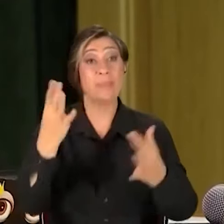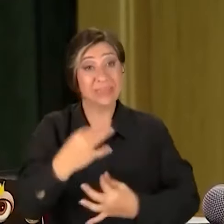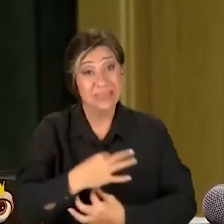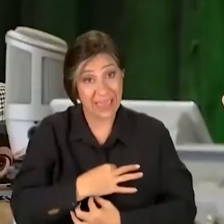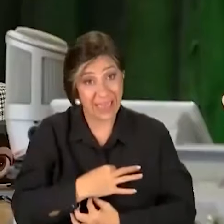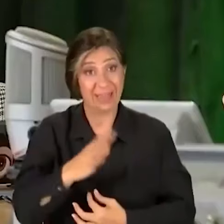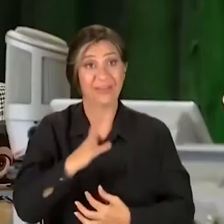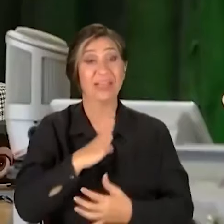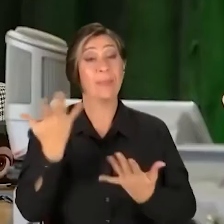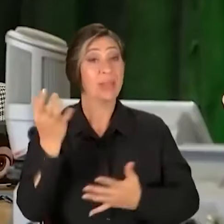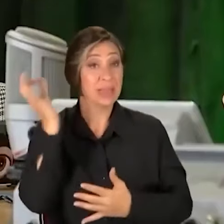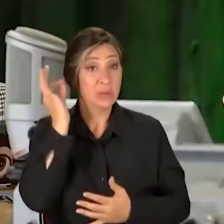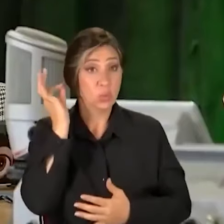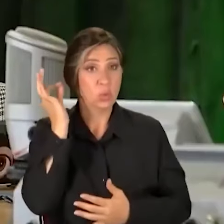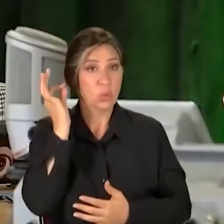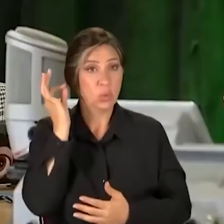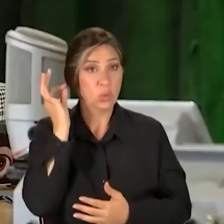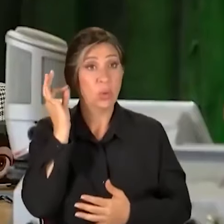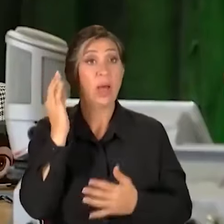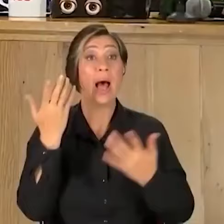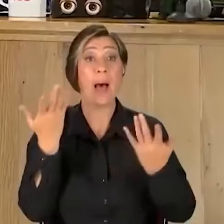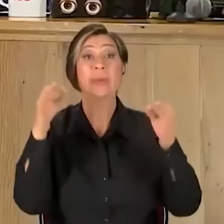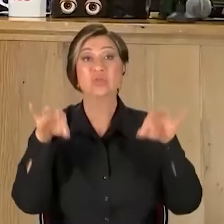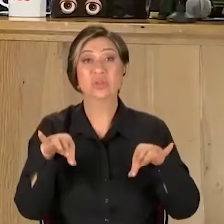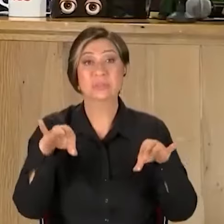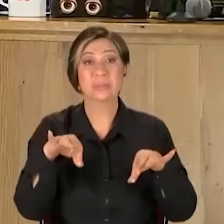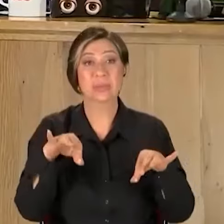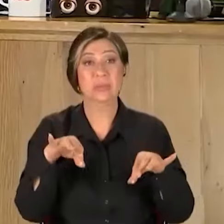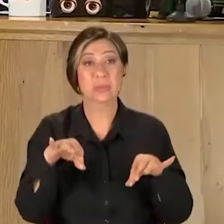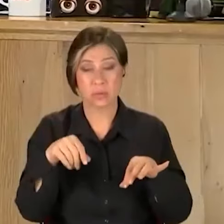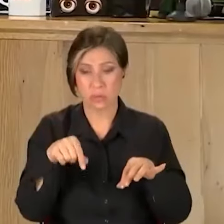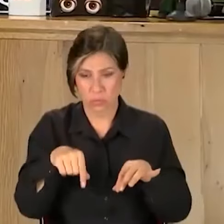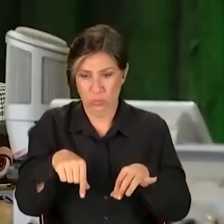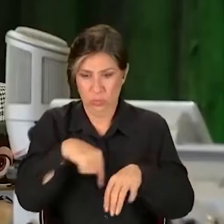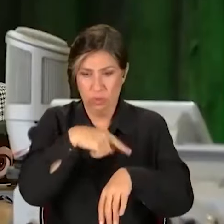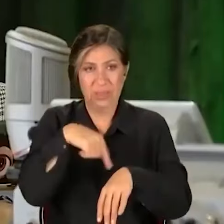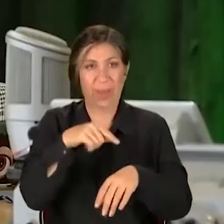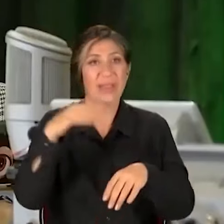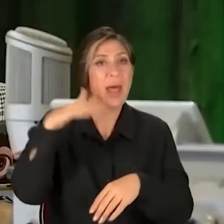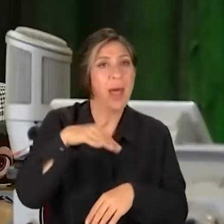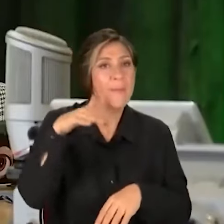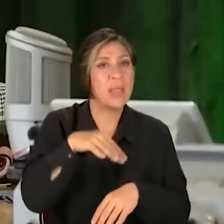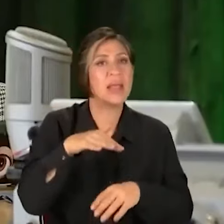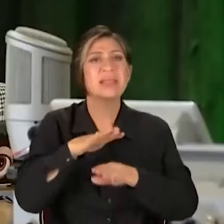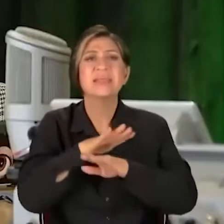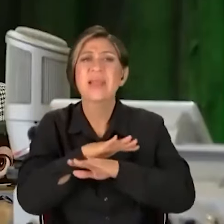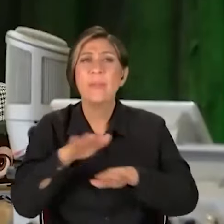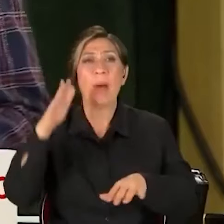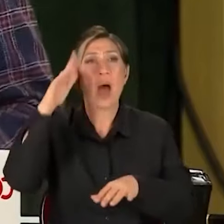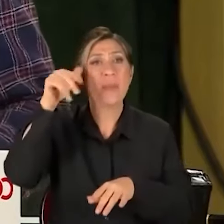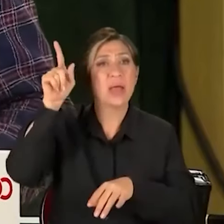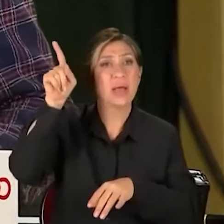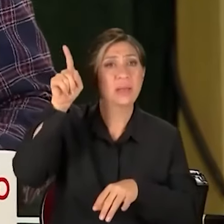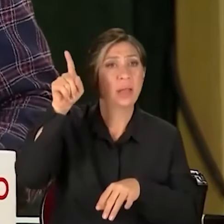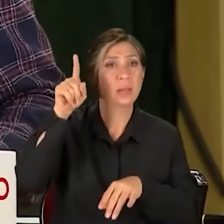saygı duyuyordu hem de dinliyordu. Ama şimdi günümüz dünyasındaki rapler tamamen